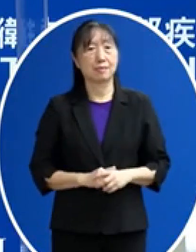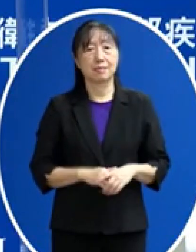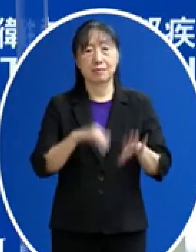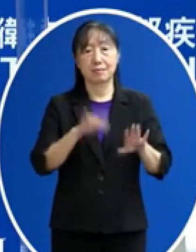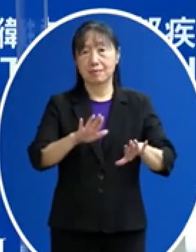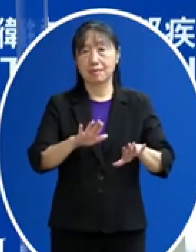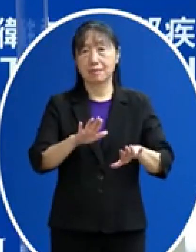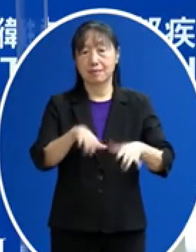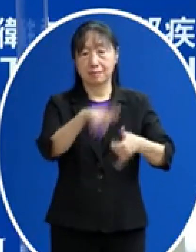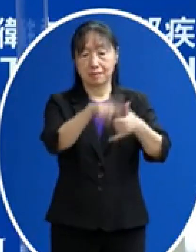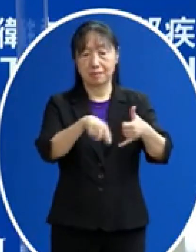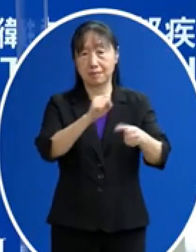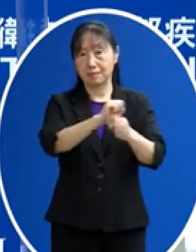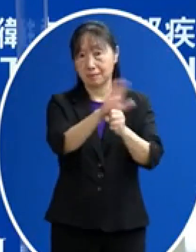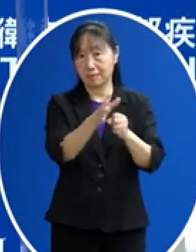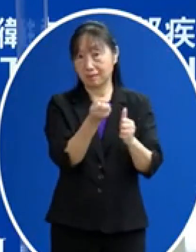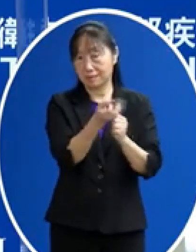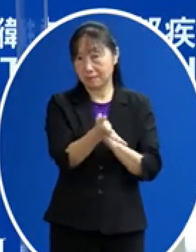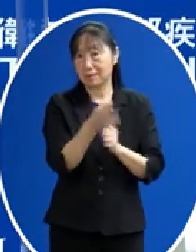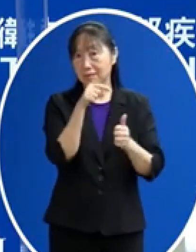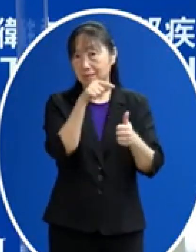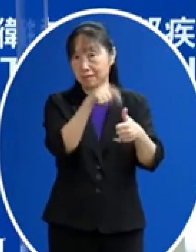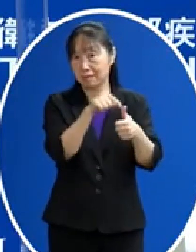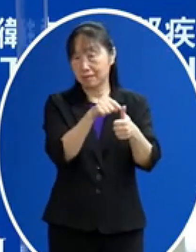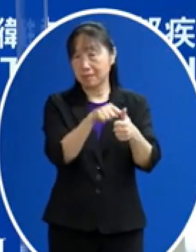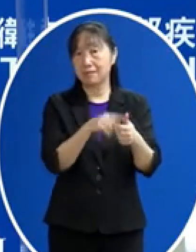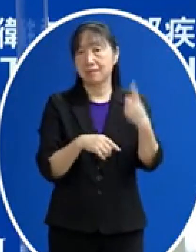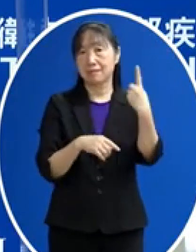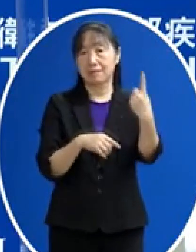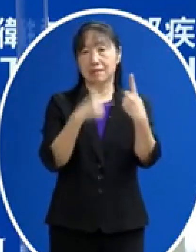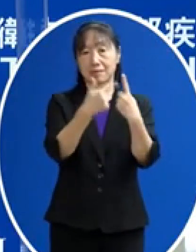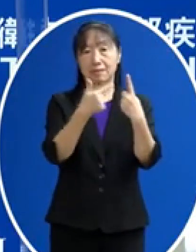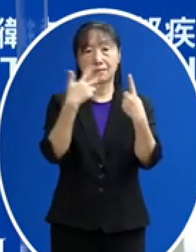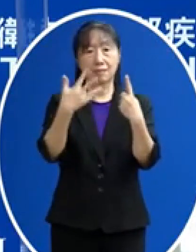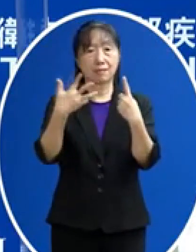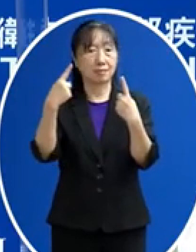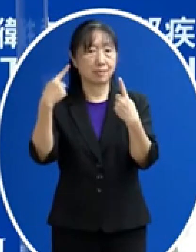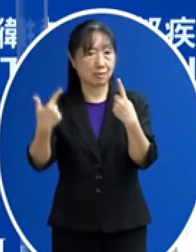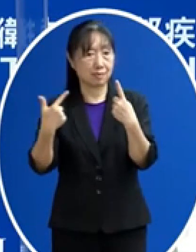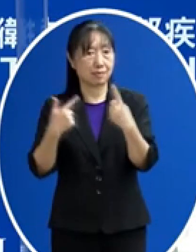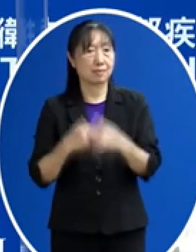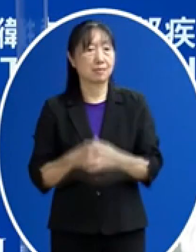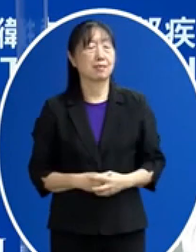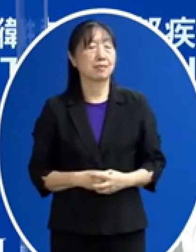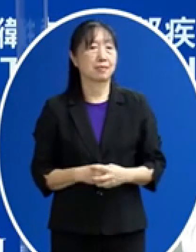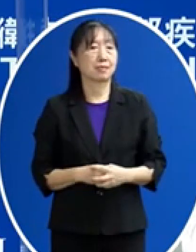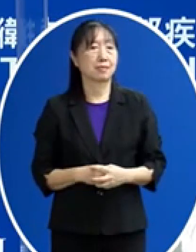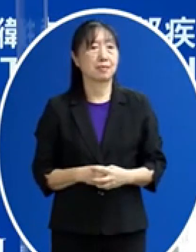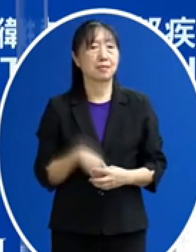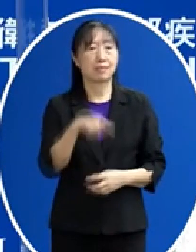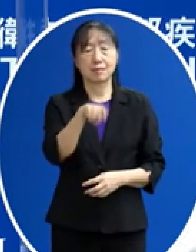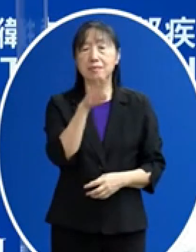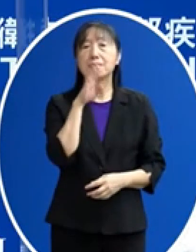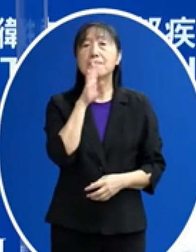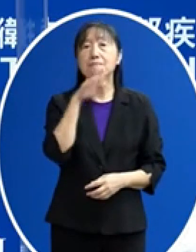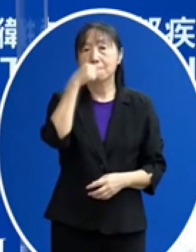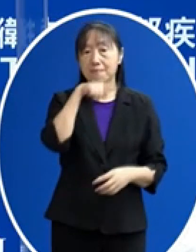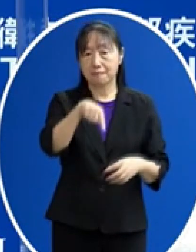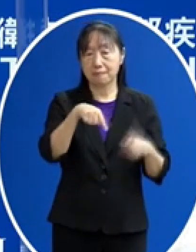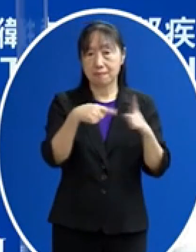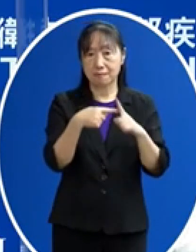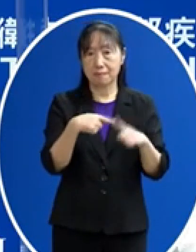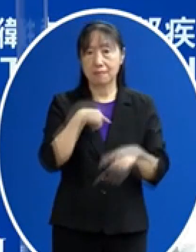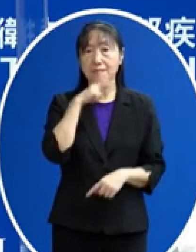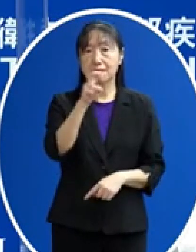今天公布一例 COVID-19 本土确定的病例，我们案号是16816。那本国籍20多岁的